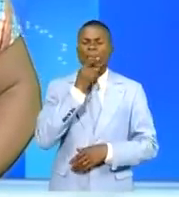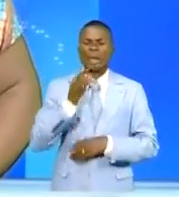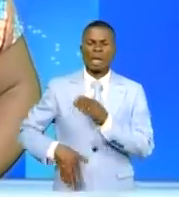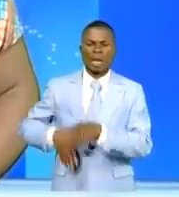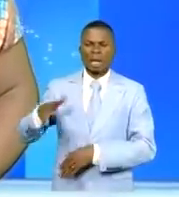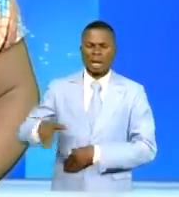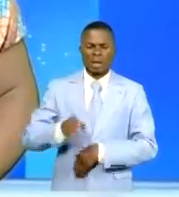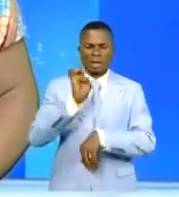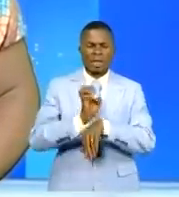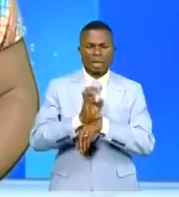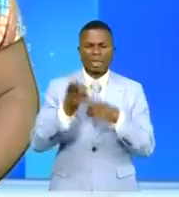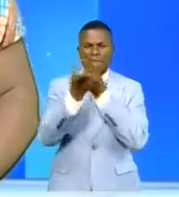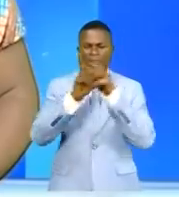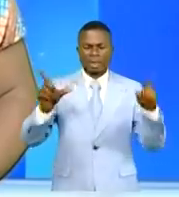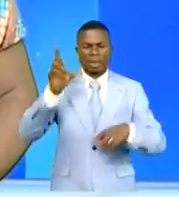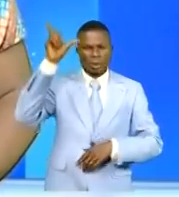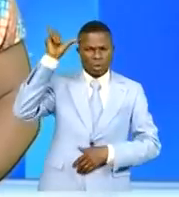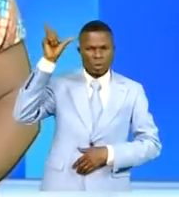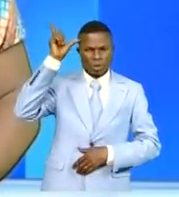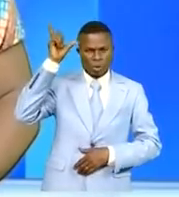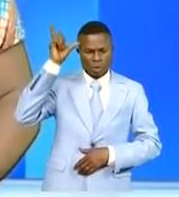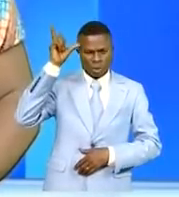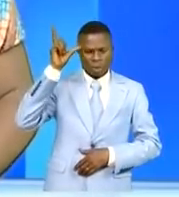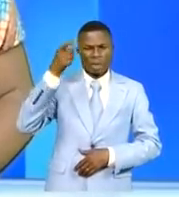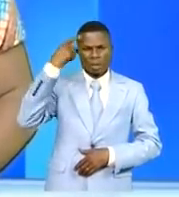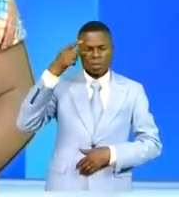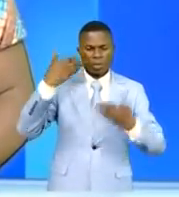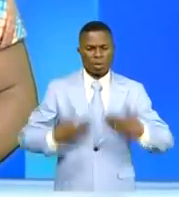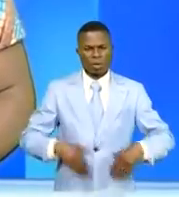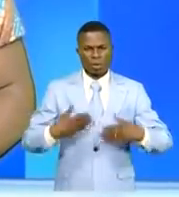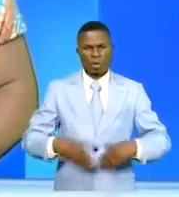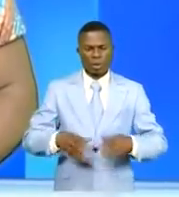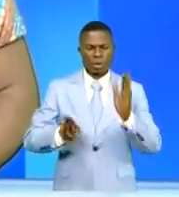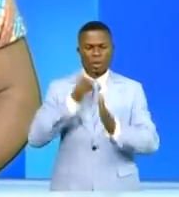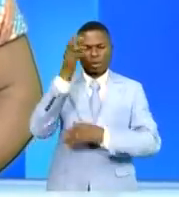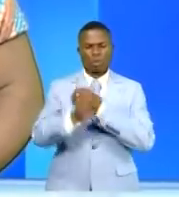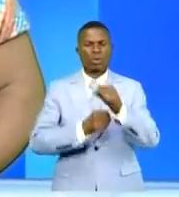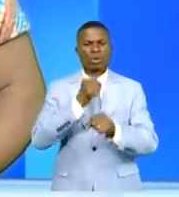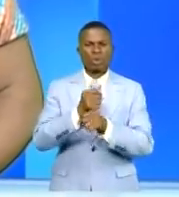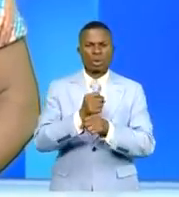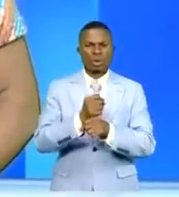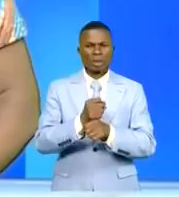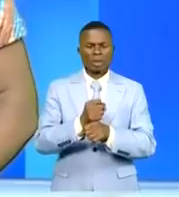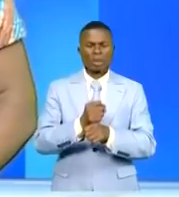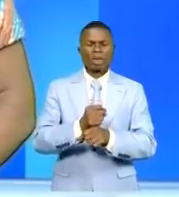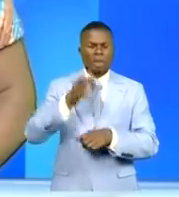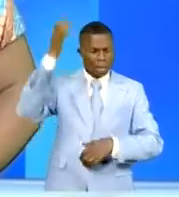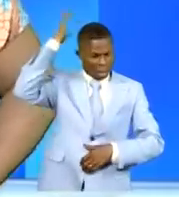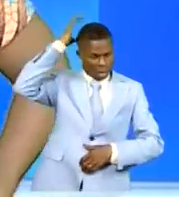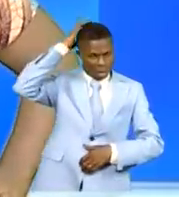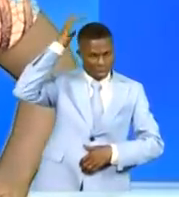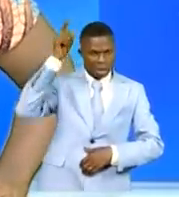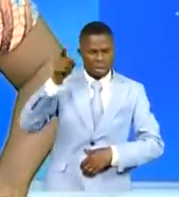catholique libérale de Lubumbashi. C'était en marge de la célébration du 12e anniversaire de l'épiscopat de